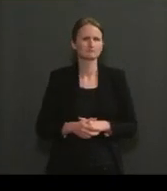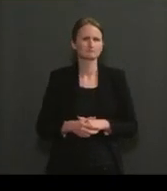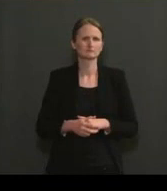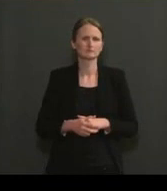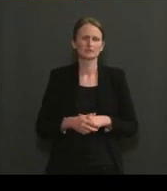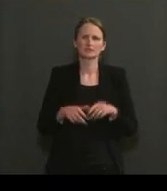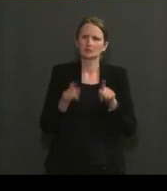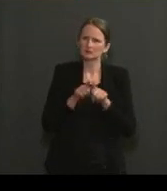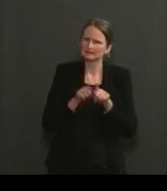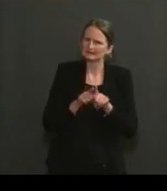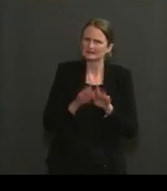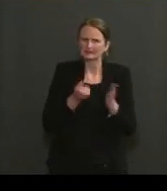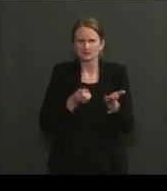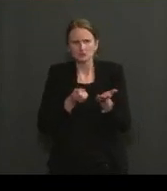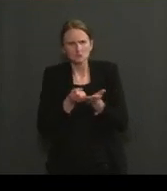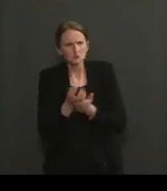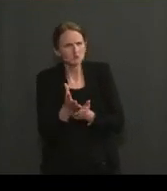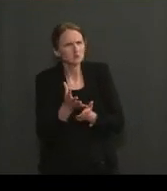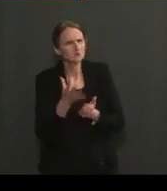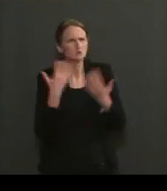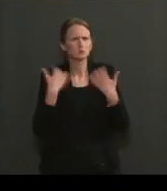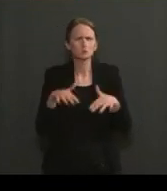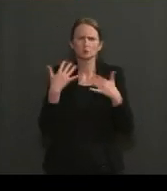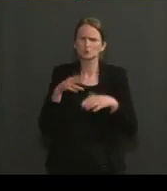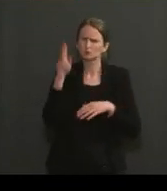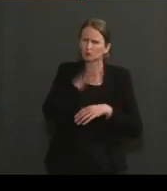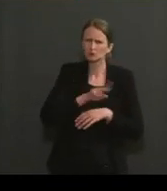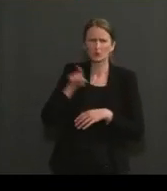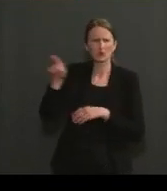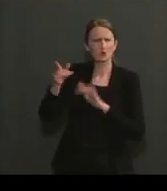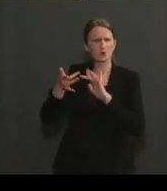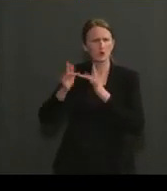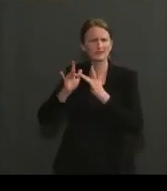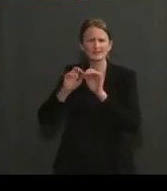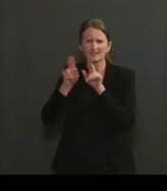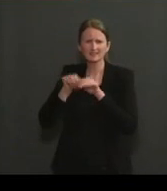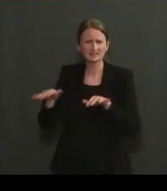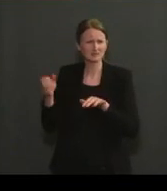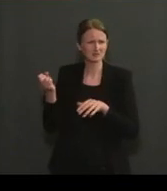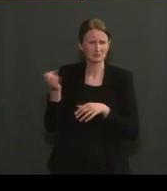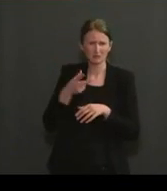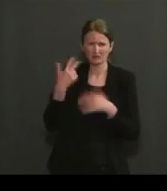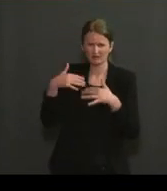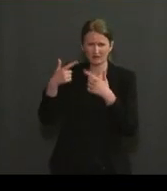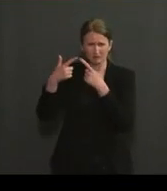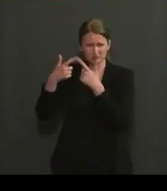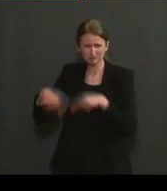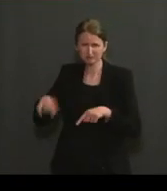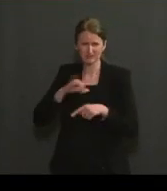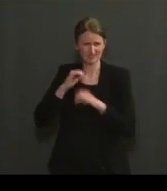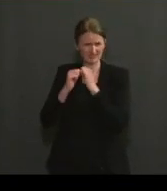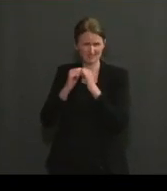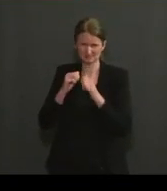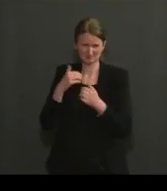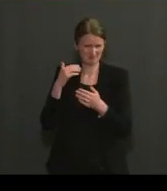circule un peu de tout. Un peu de tout, ça veut dire d'une part des tests contrefaits, Ça veut dire aussi des tests dont la fiabilité